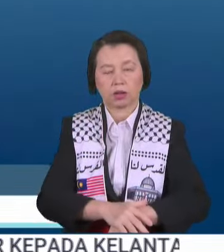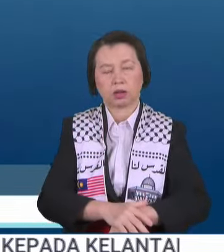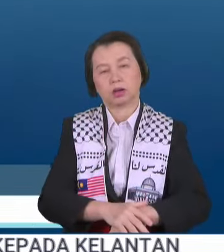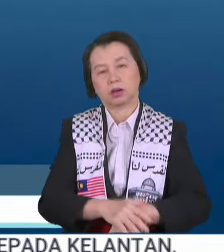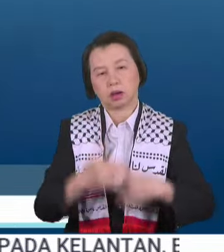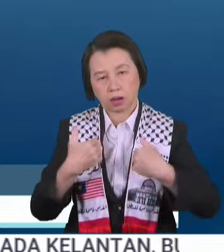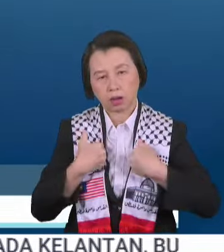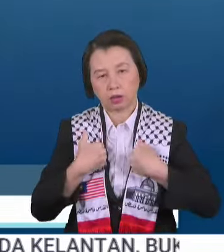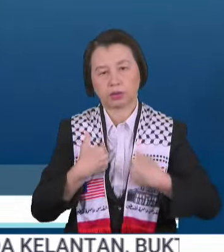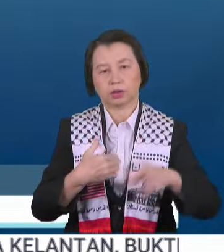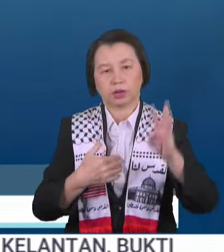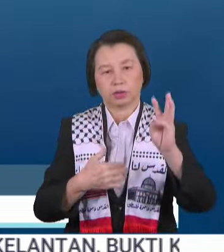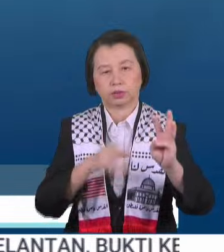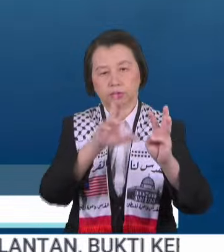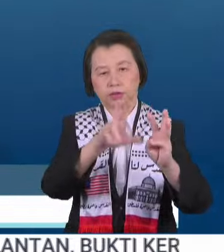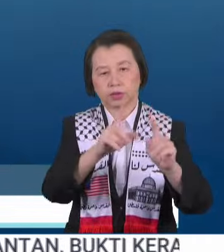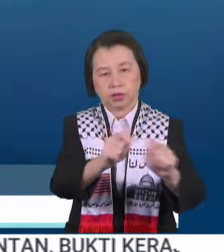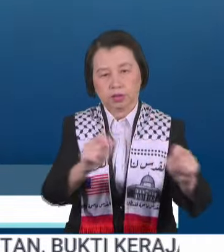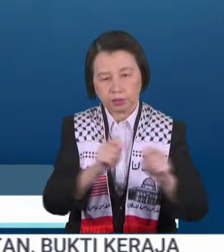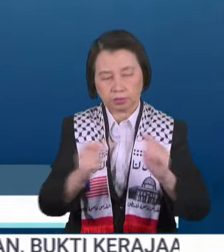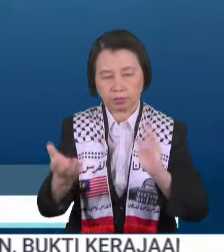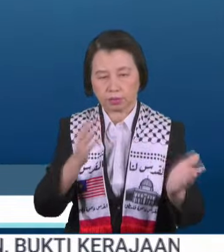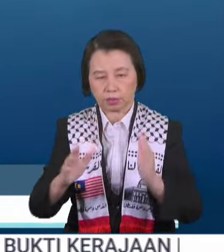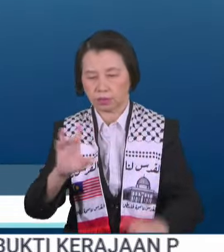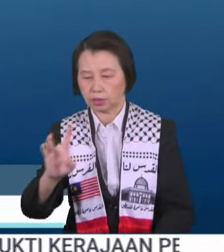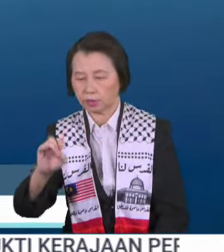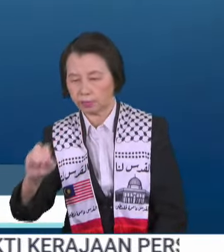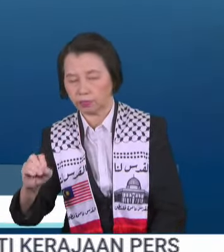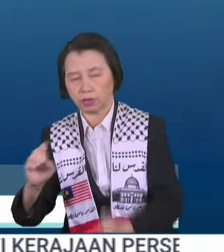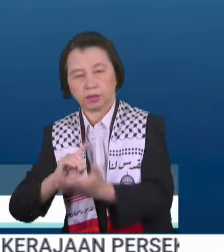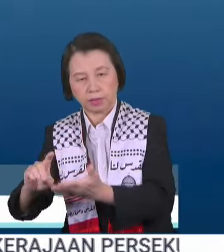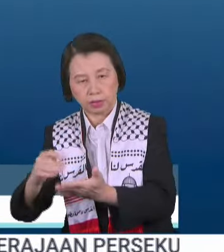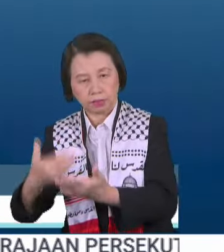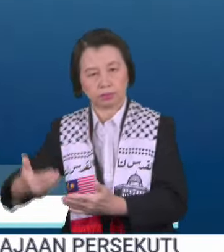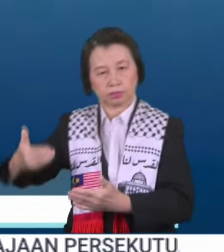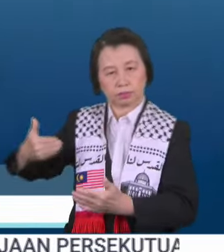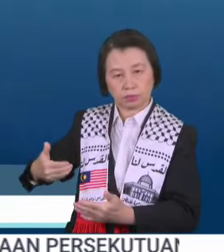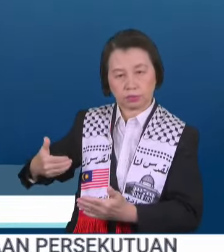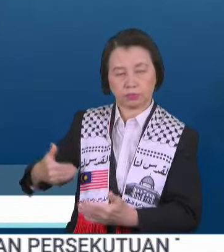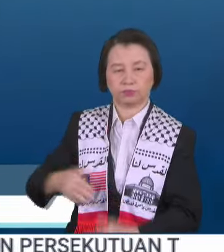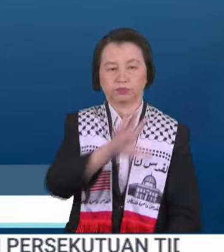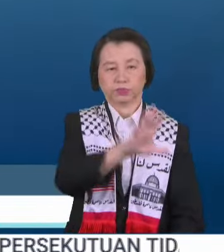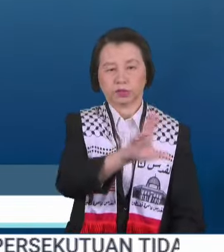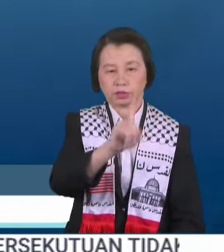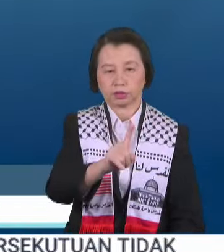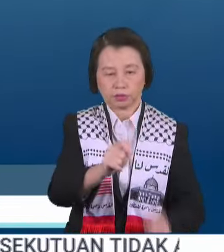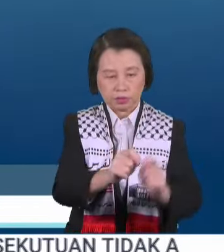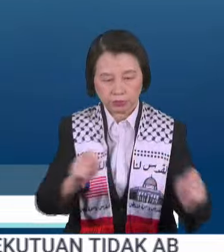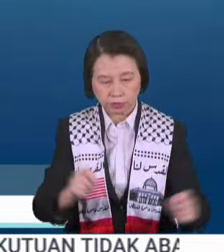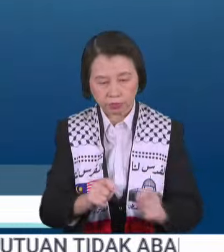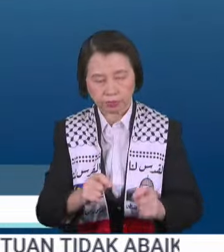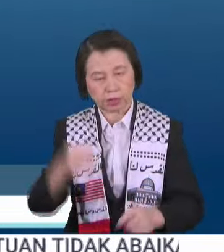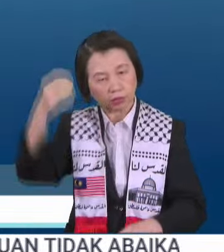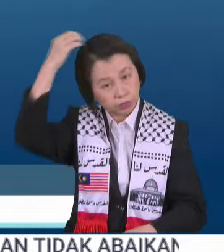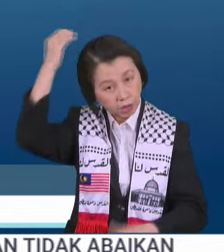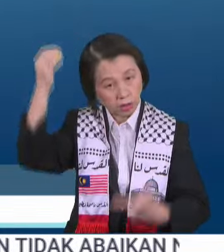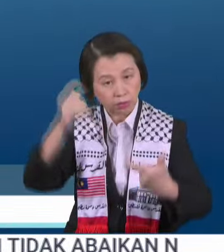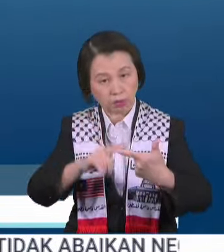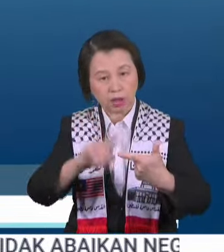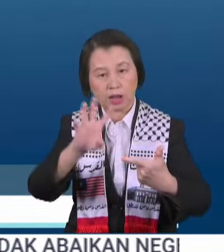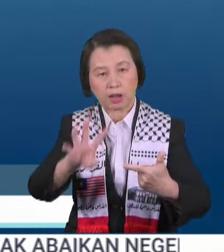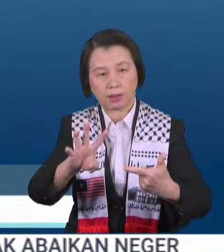MI17 adalah 63 lokaliti berbanding 80 pada minggu sebelumnya. 51 lokaliti dilaporkan di Selangor, 4